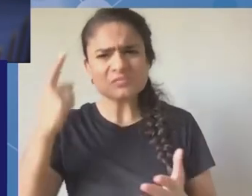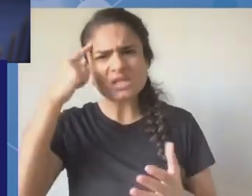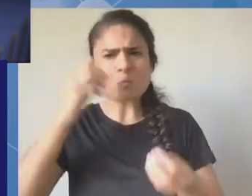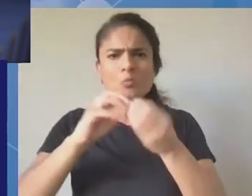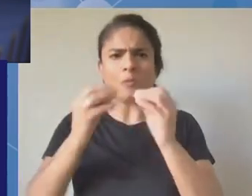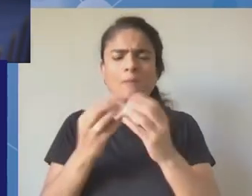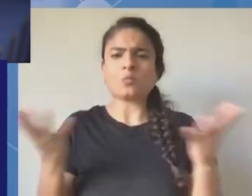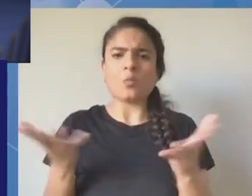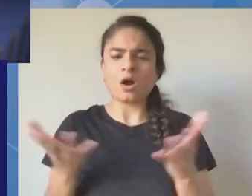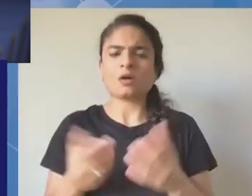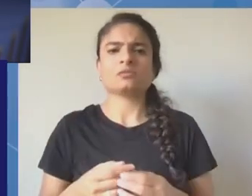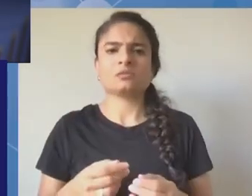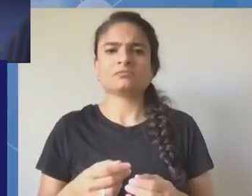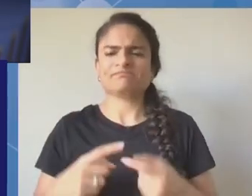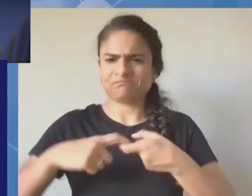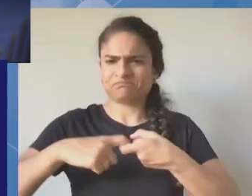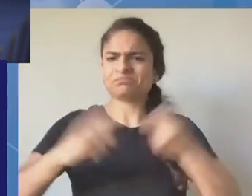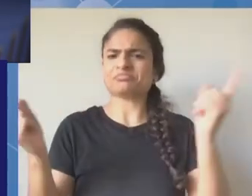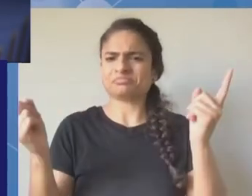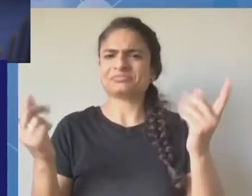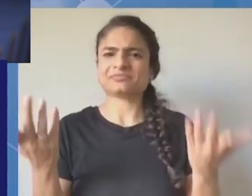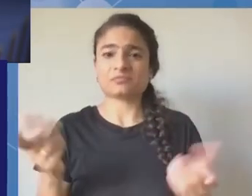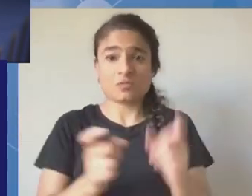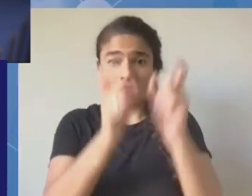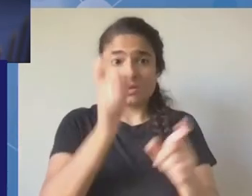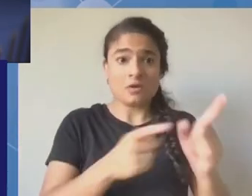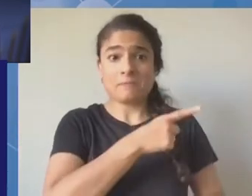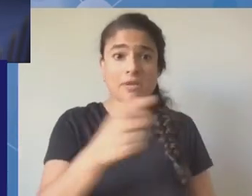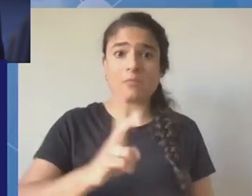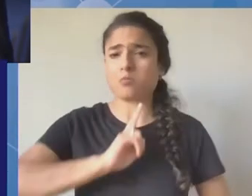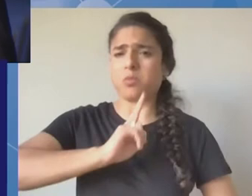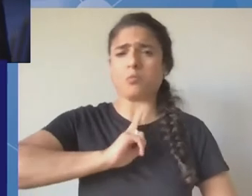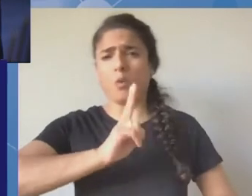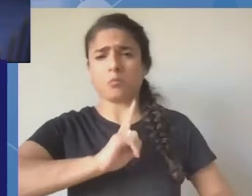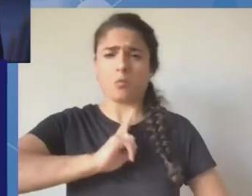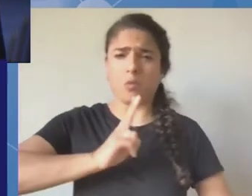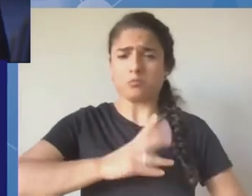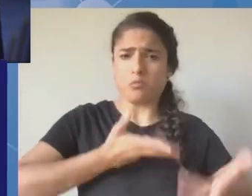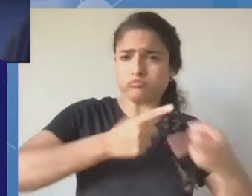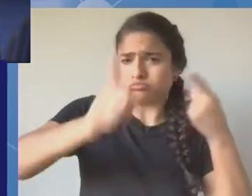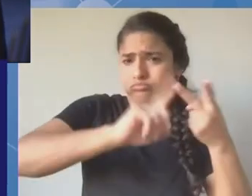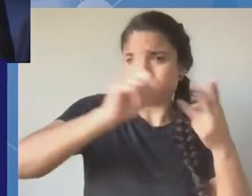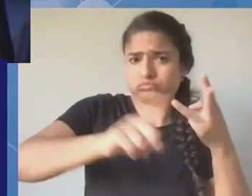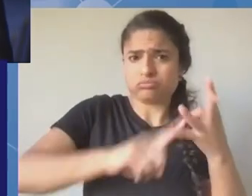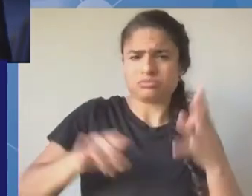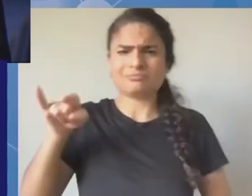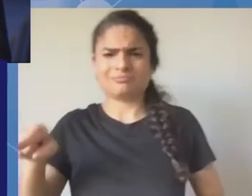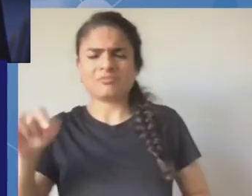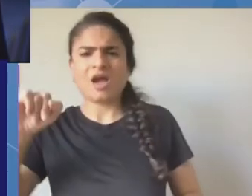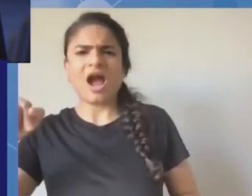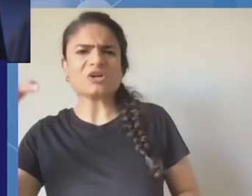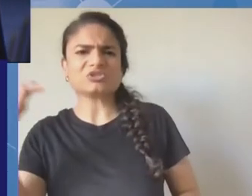地都可以受到我们的关注。我想我们的问题是还有很多的反响存在